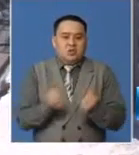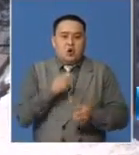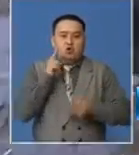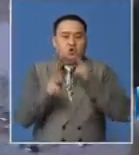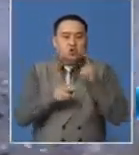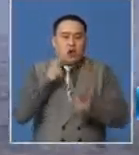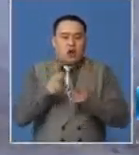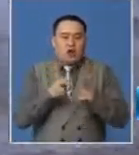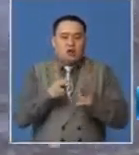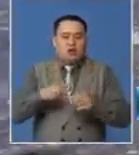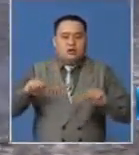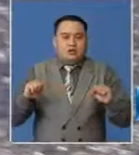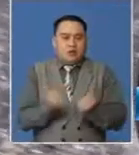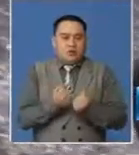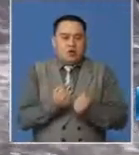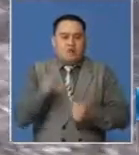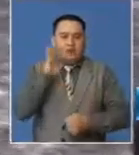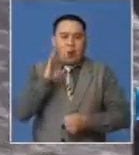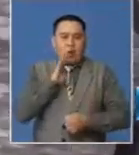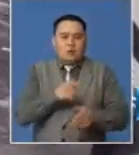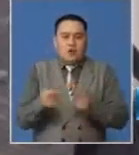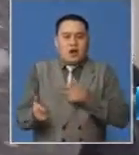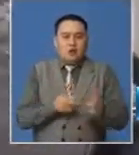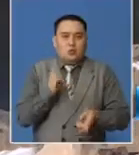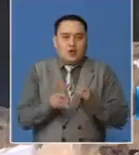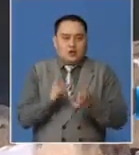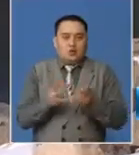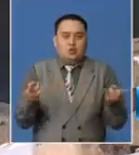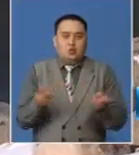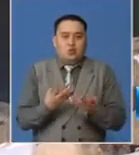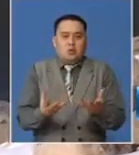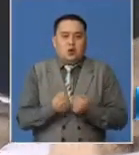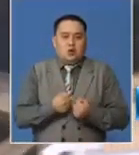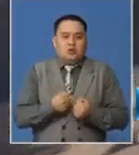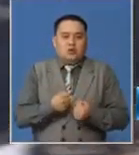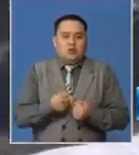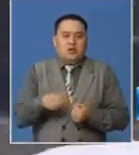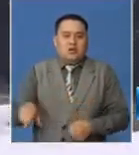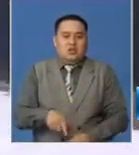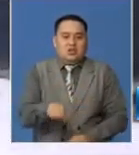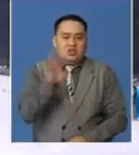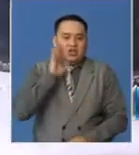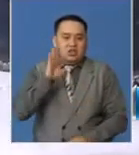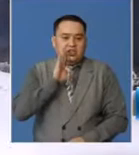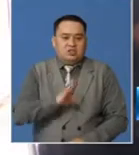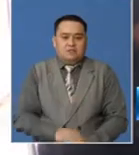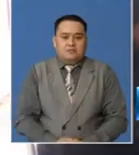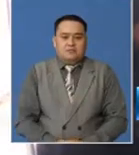жалуются жители, колонка замерзает. И воду для приготовления пищи приходится брать по старинке из реки Каратал.